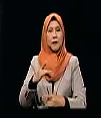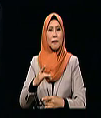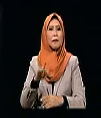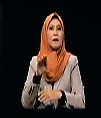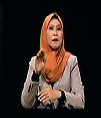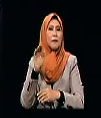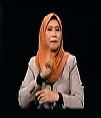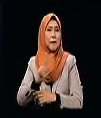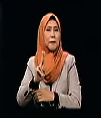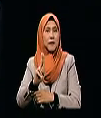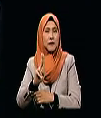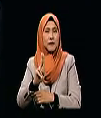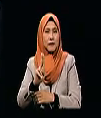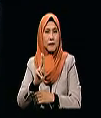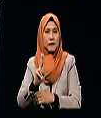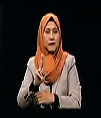jadi nak kerja